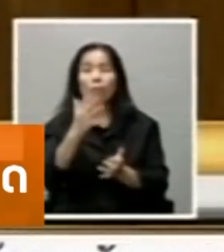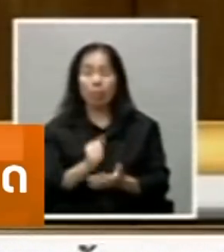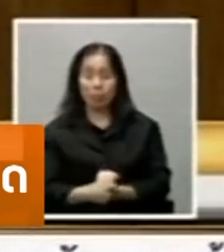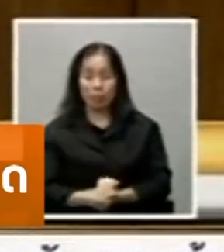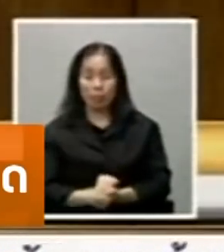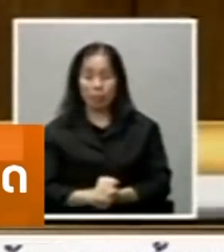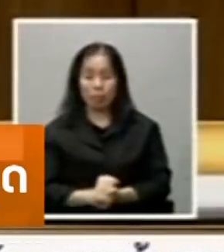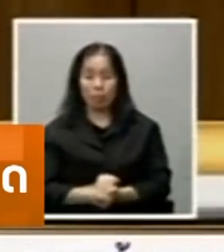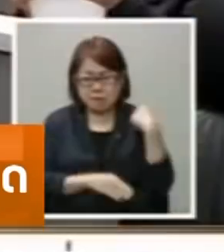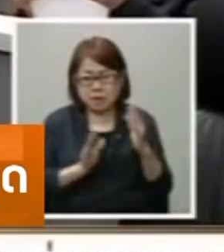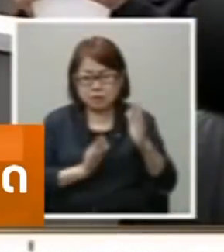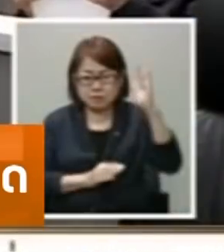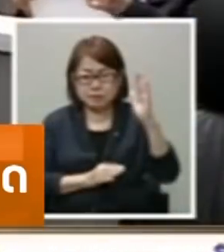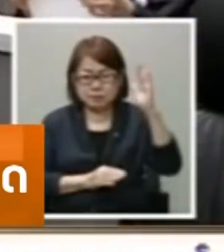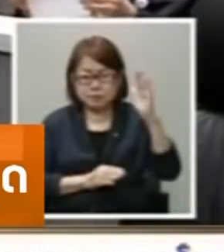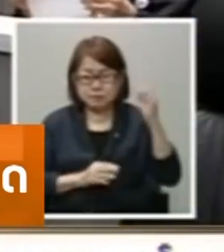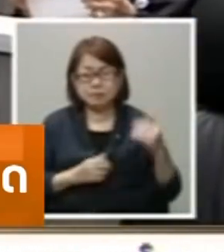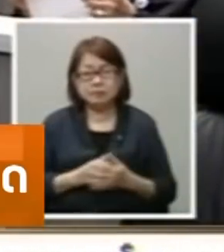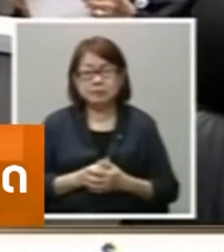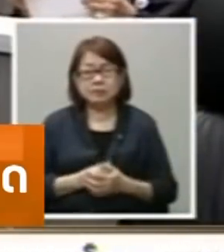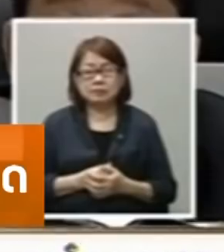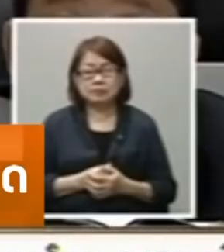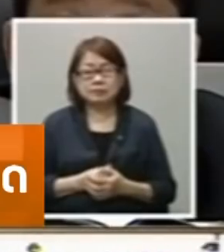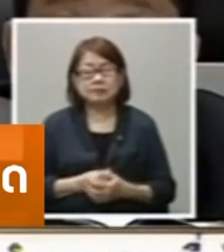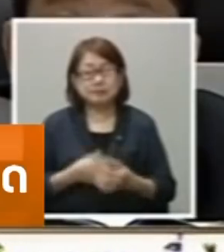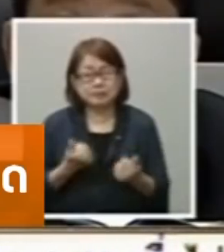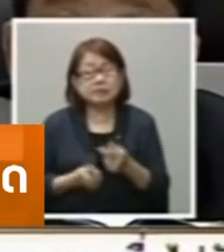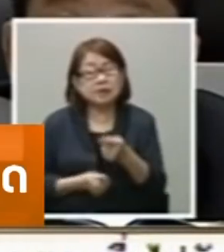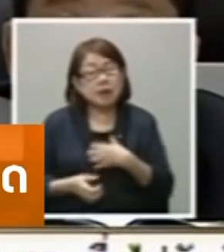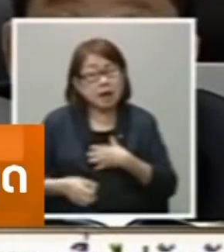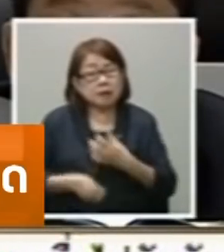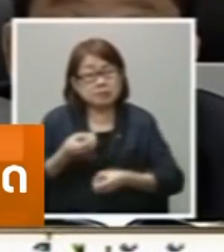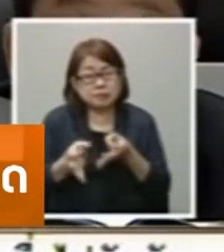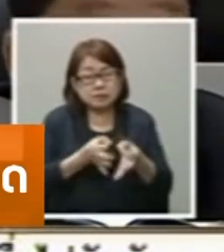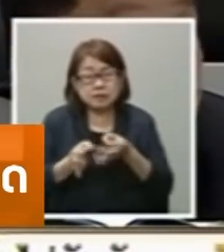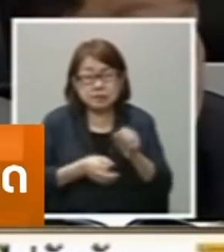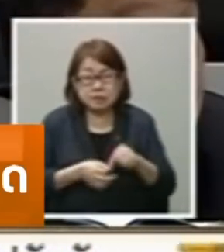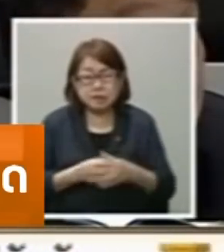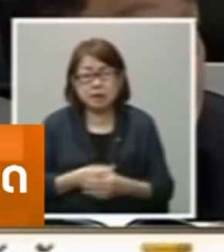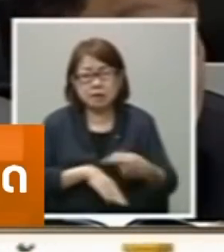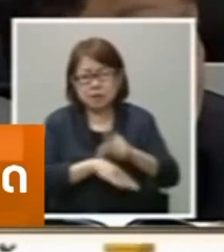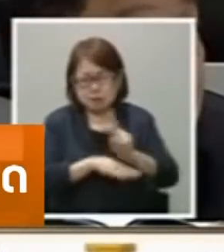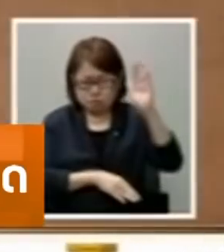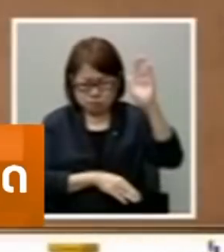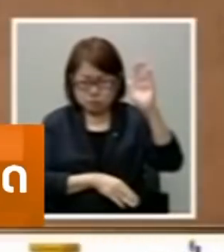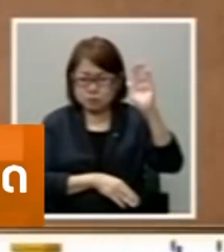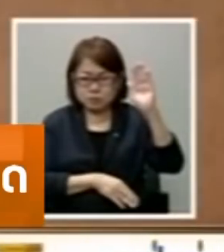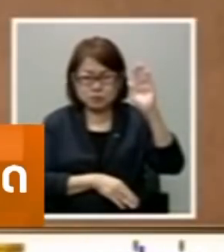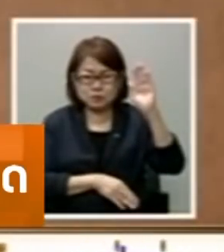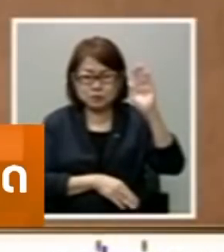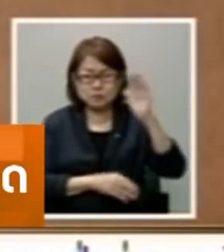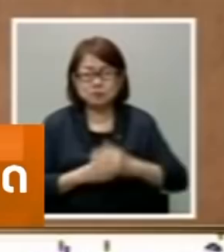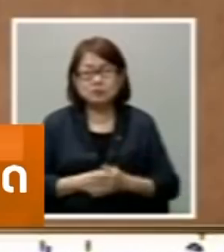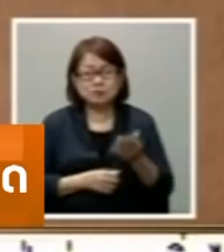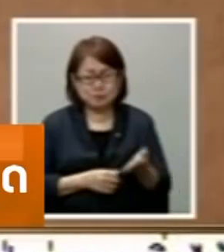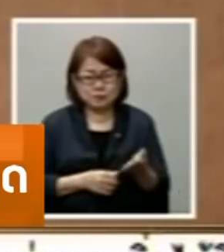แป้งมันทำก๋วยเตี๋ยวราดหน้านะครับภาพลักษณ์รัฐบาลในการจะไปวันนั้นเสียแล้วมันก็เสียมันจนถึงตอนนี้แล้วถ้าข้าวที่แรกเค้าแรกมันเสียนะขณะนี้ข้อที่สอง